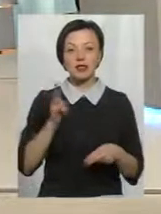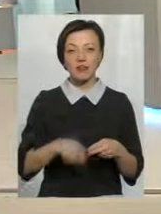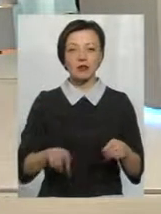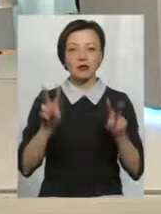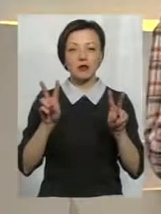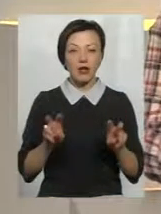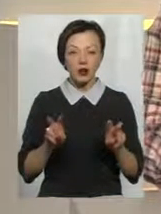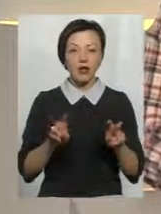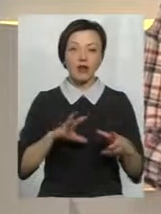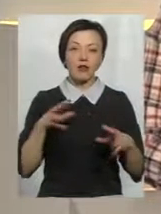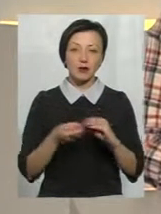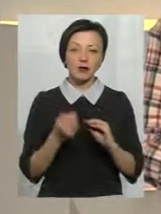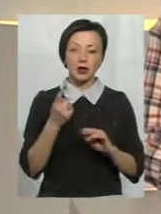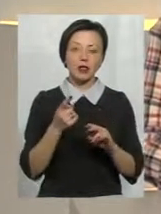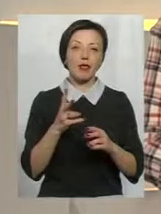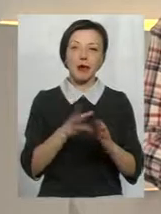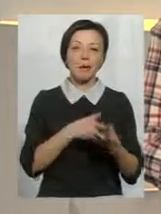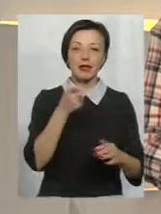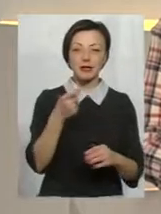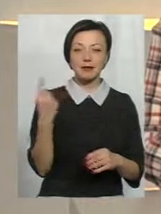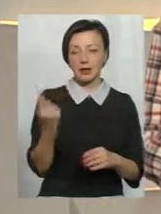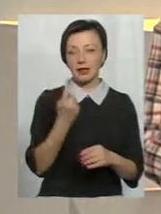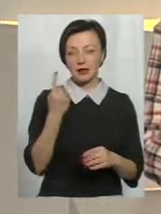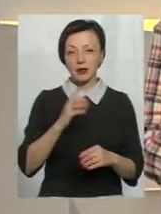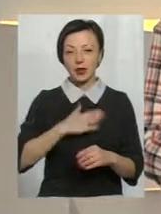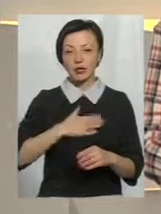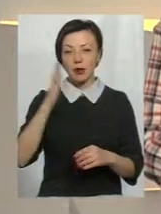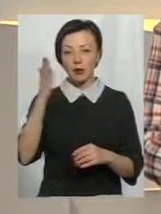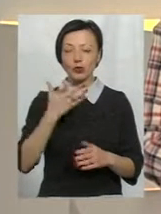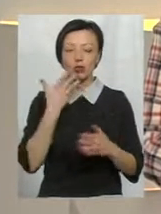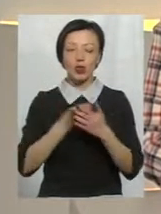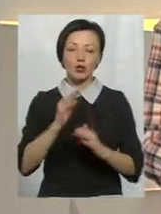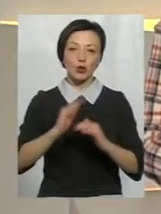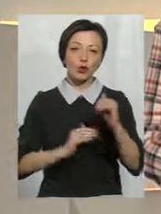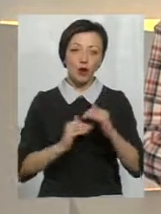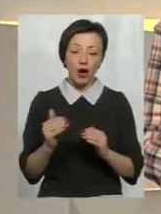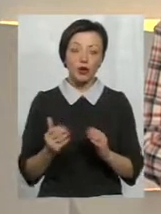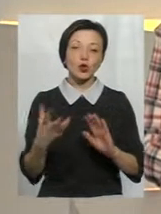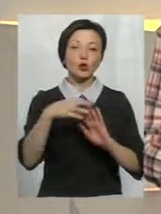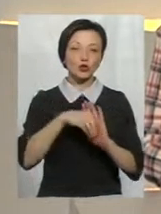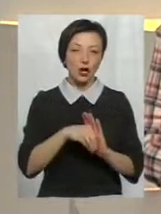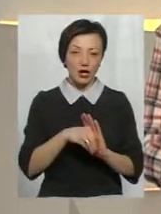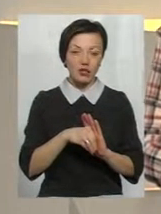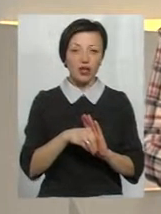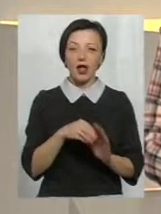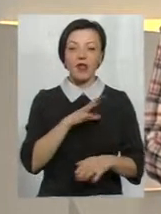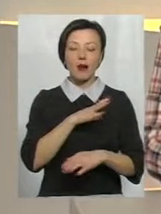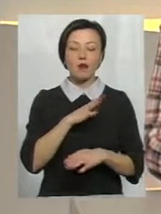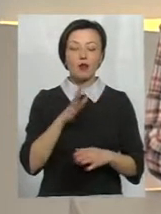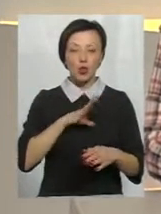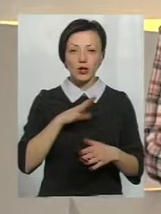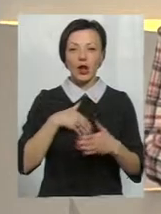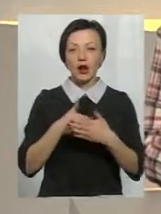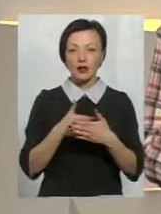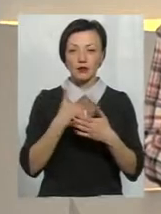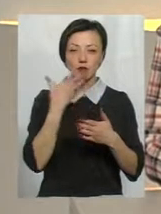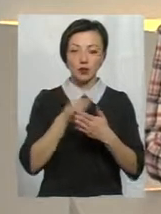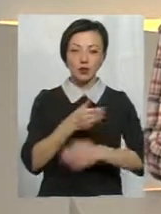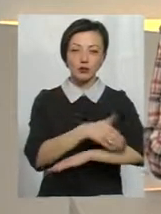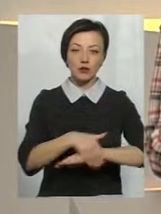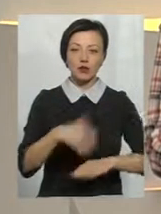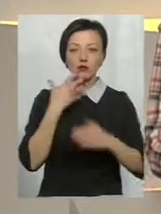тему. Висновок один – не петиціями єдиними. Наше майбутнє у наших руках. Тож долучайтесь, не будьте активними у своєму дворі, у